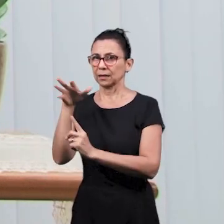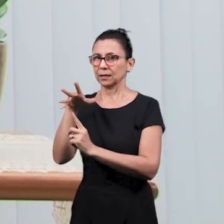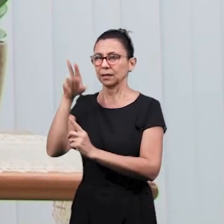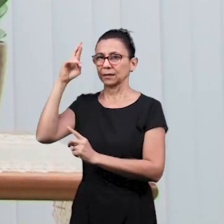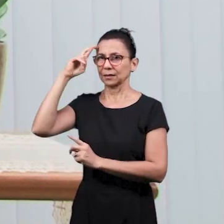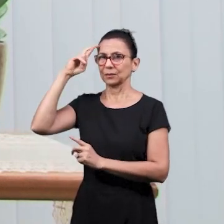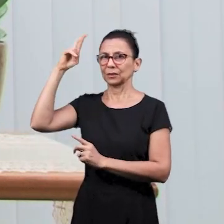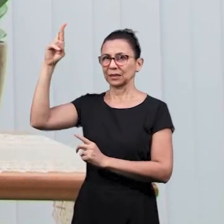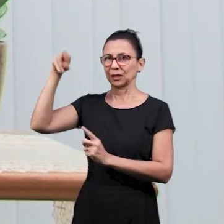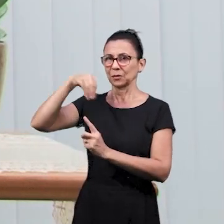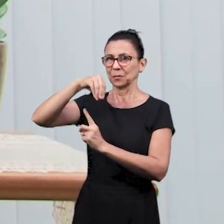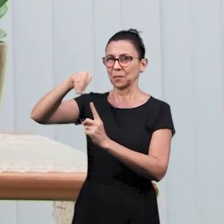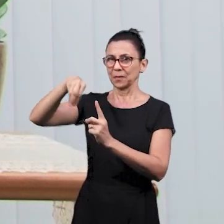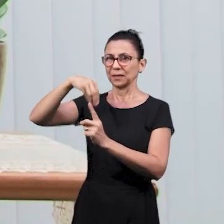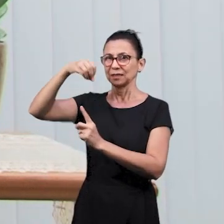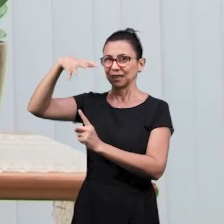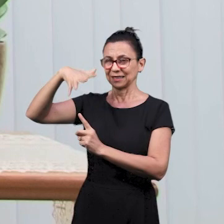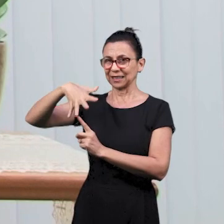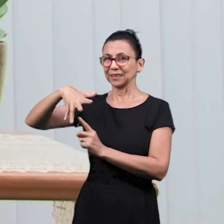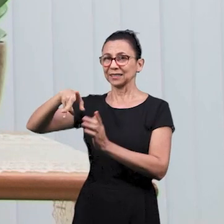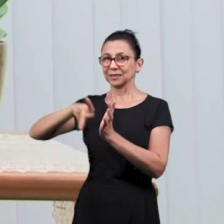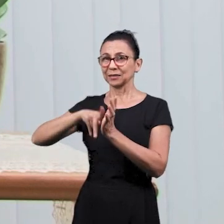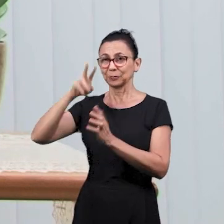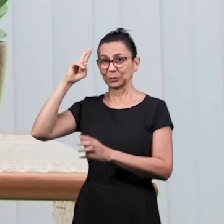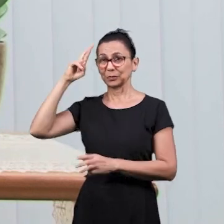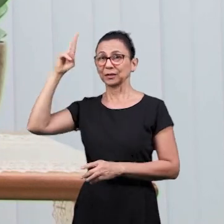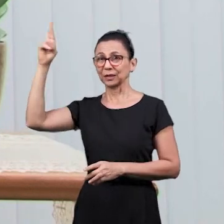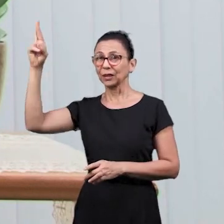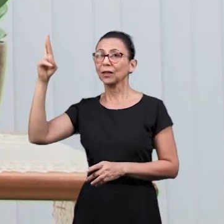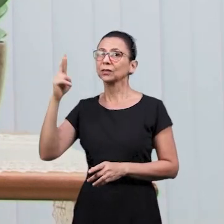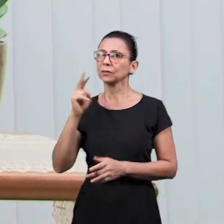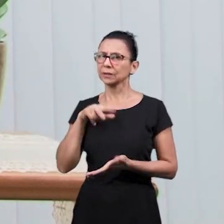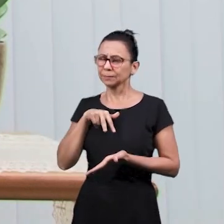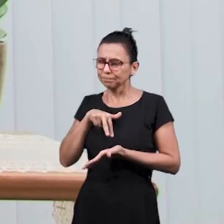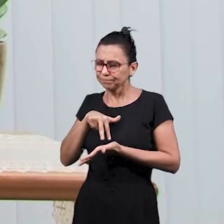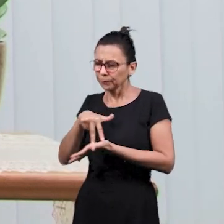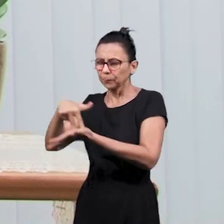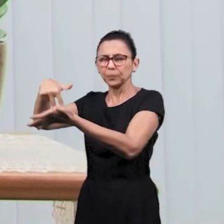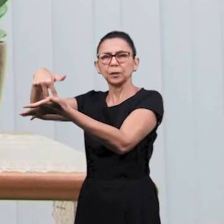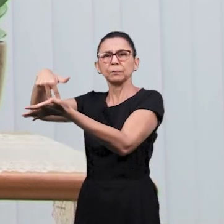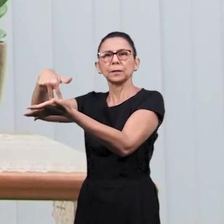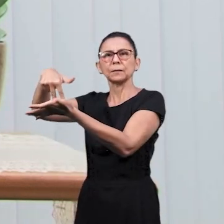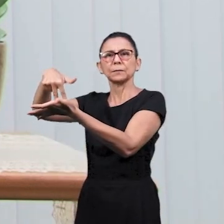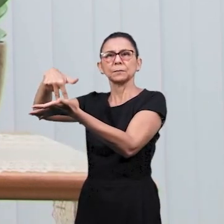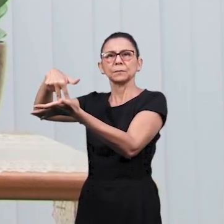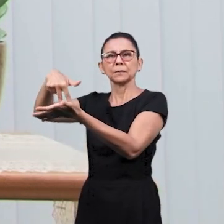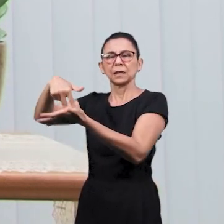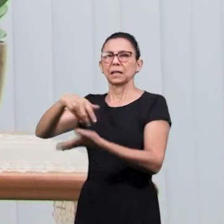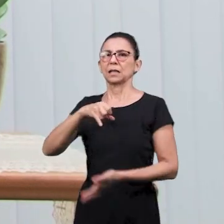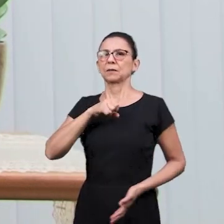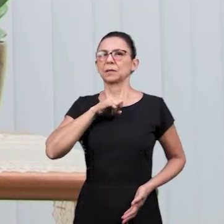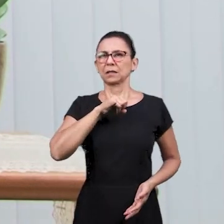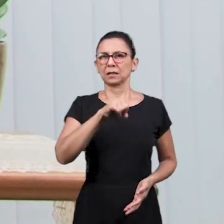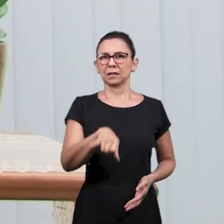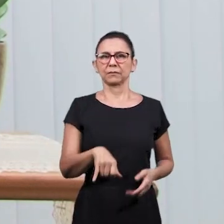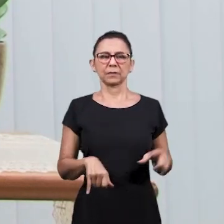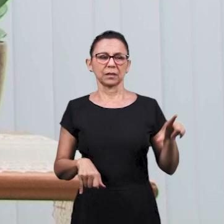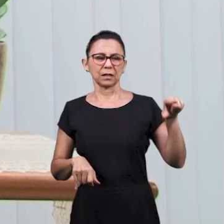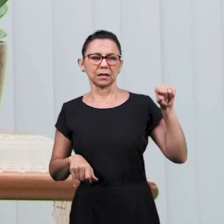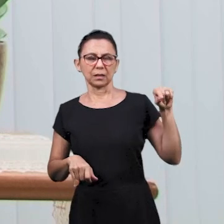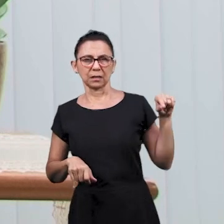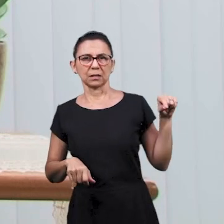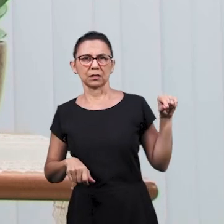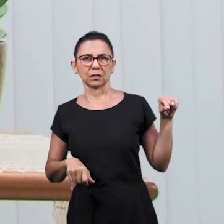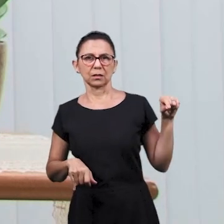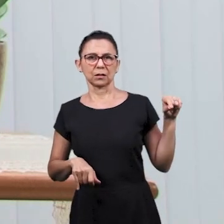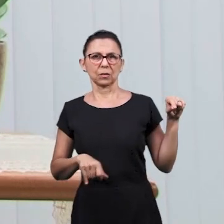ваш выбор идти в благодати Господней, то вы будете ходить в присутствии Господнем.